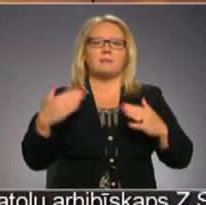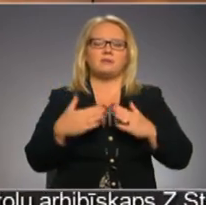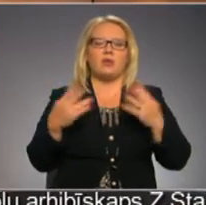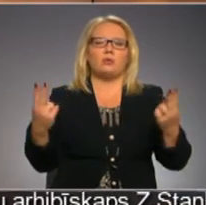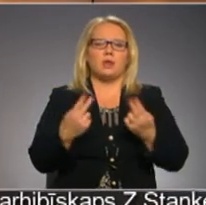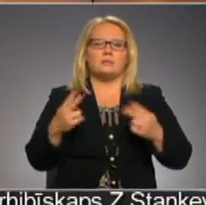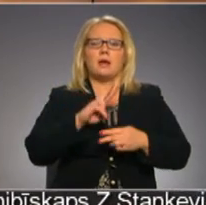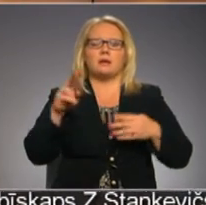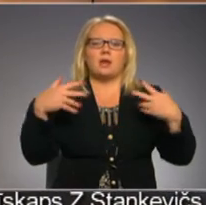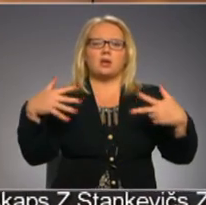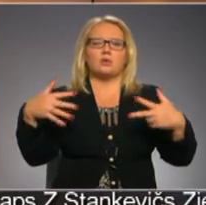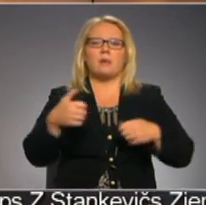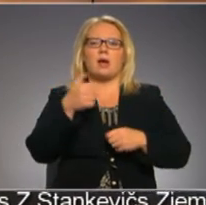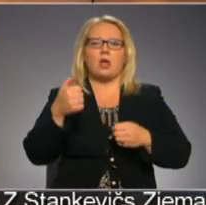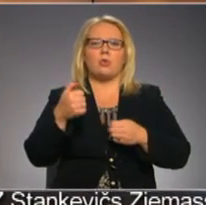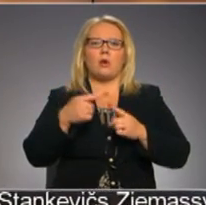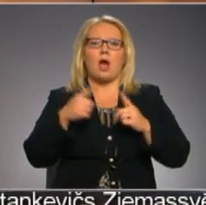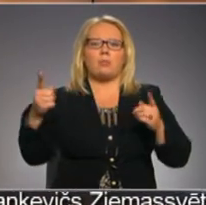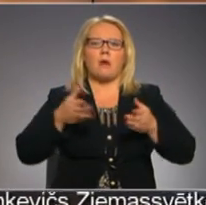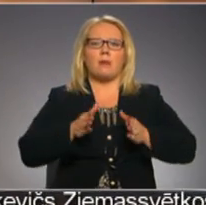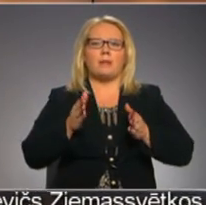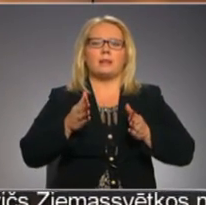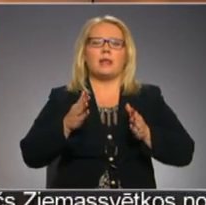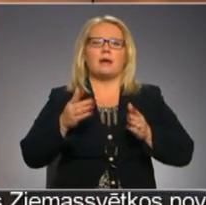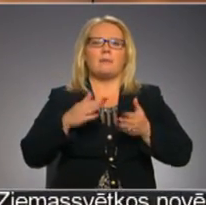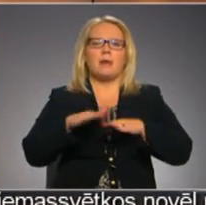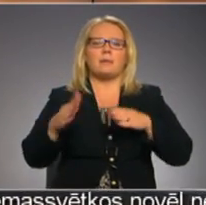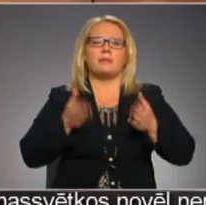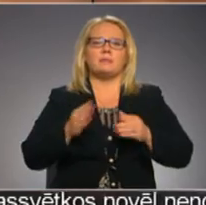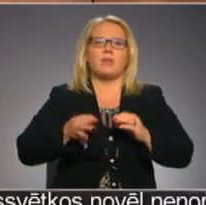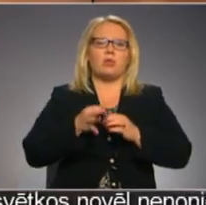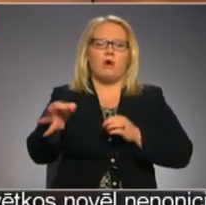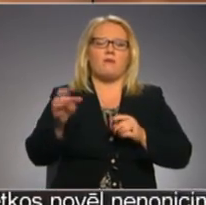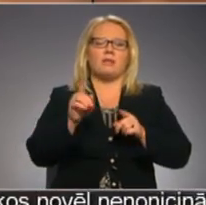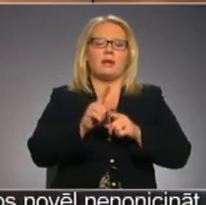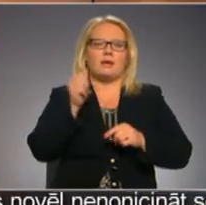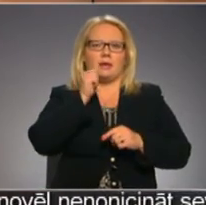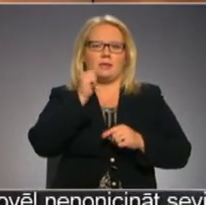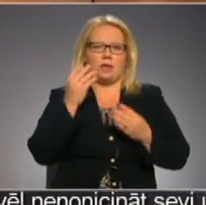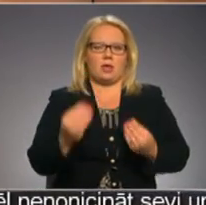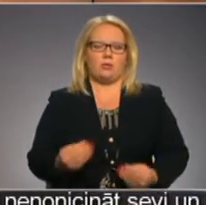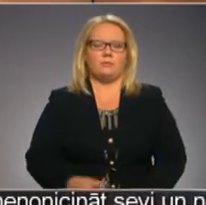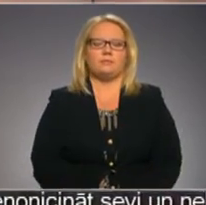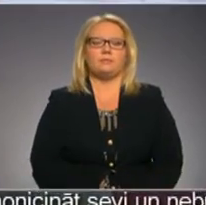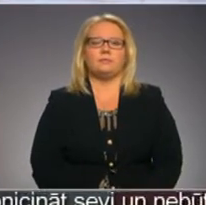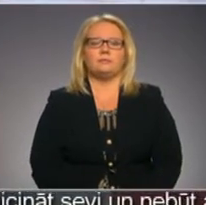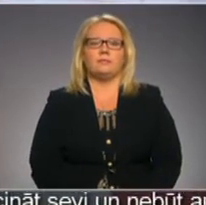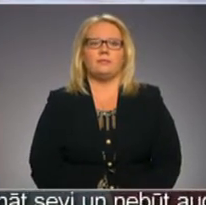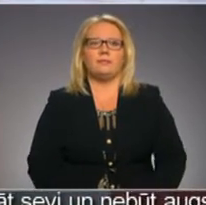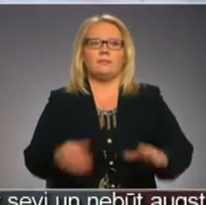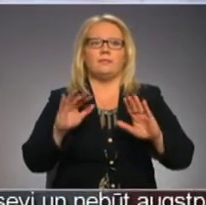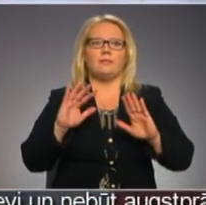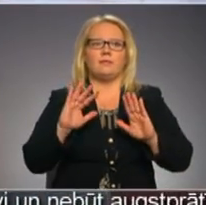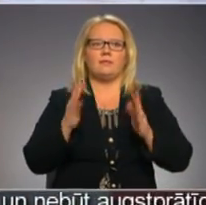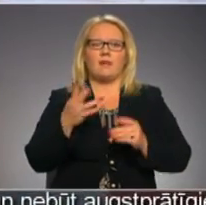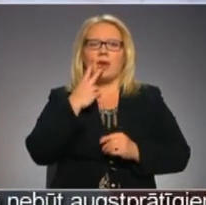kas 80 gadu garumā piepilda arī dzimtā novada iedzīvotāju ikdienu. Turpin Latgales reģionālā televīzija. Vai redzi,